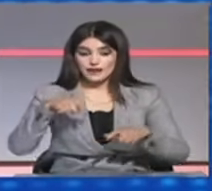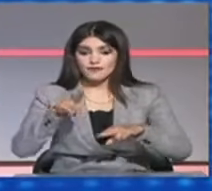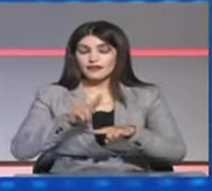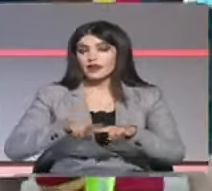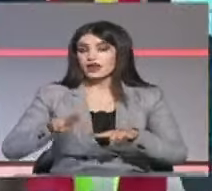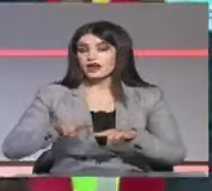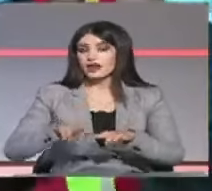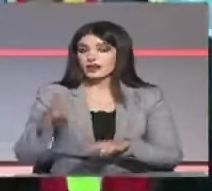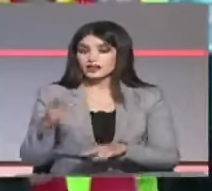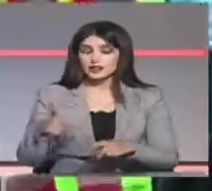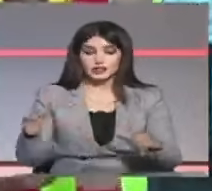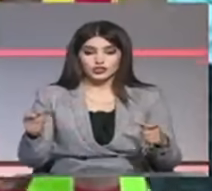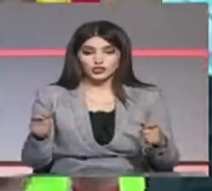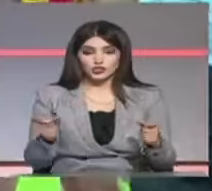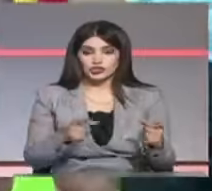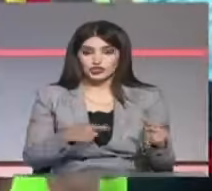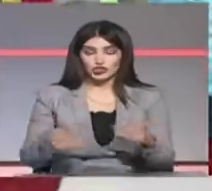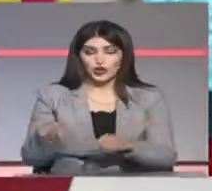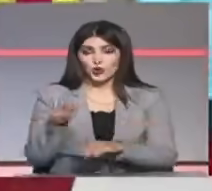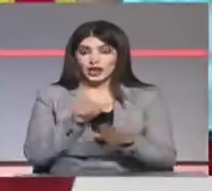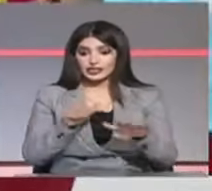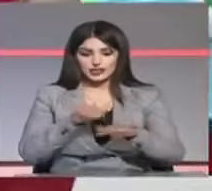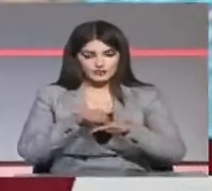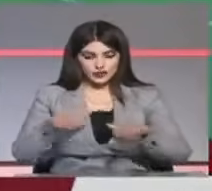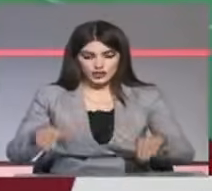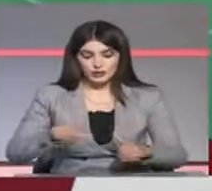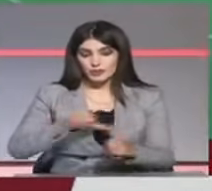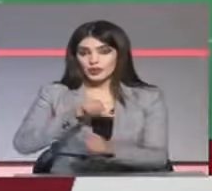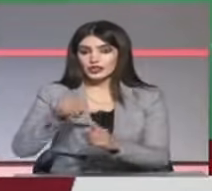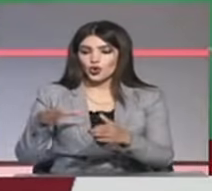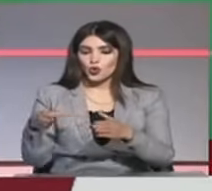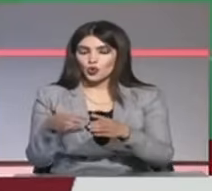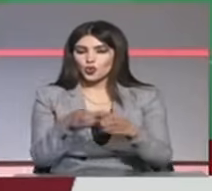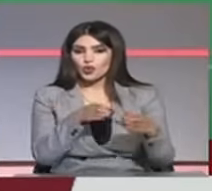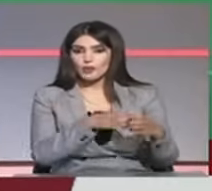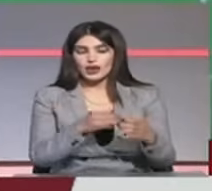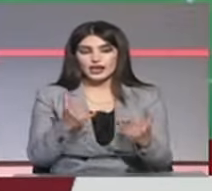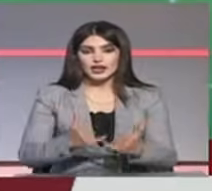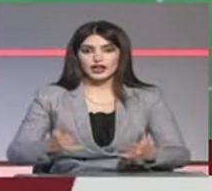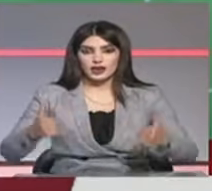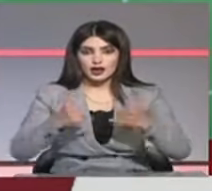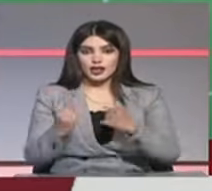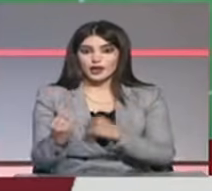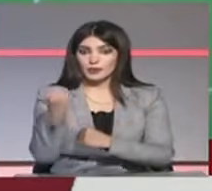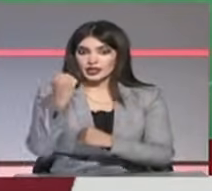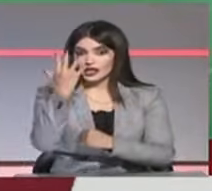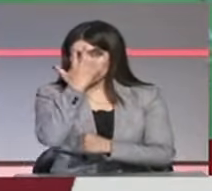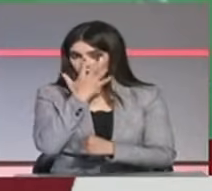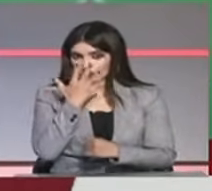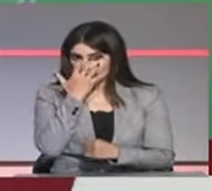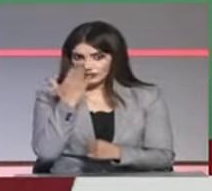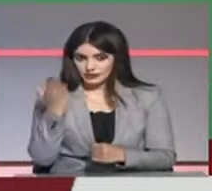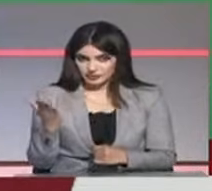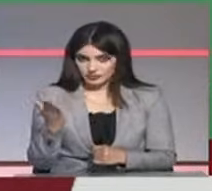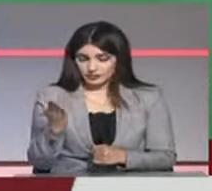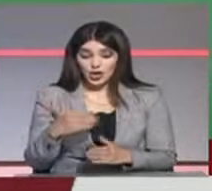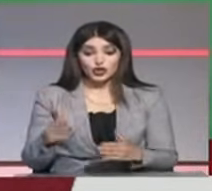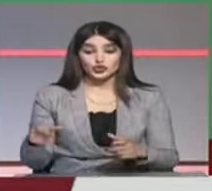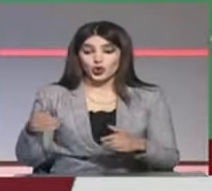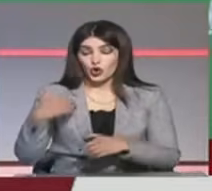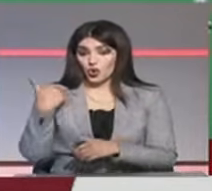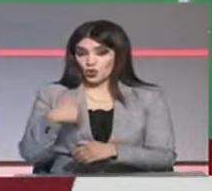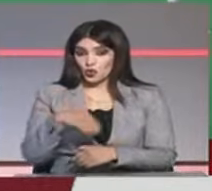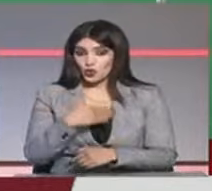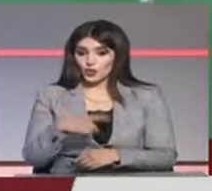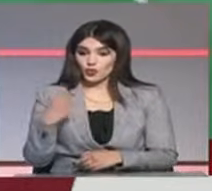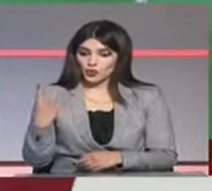لحساب الجوله السادسه والاخيره من دور المجموعات لكاس رابطه الابطال الافريقيه وتقدم التراجع